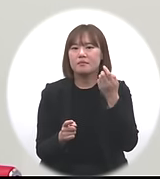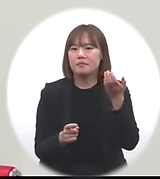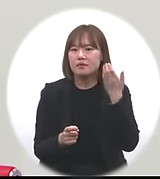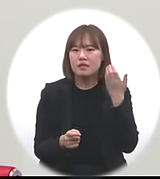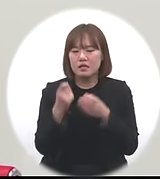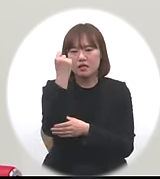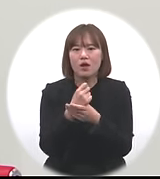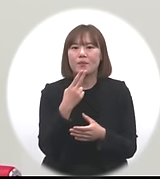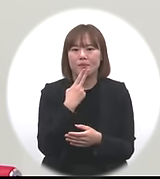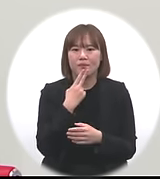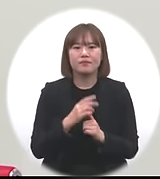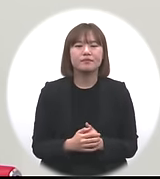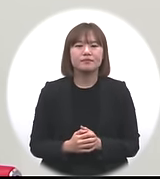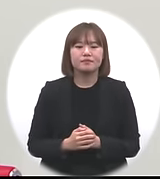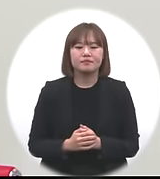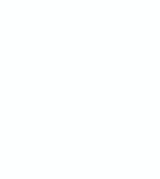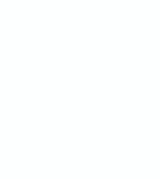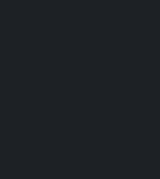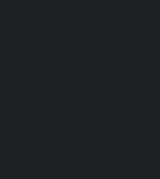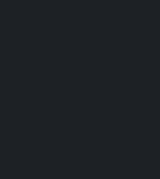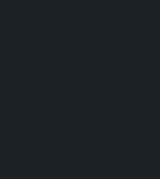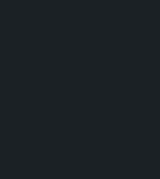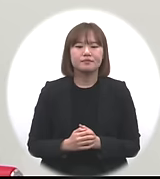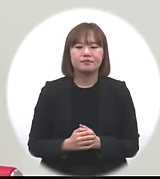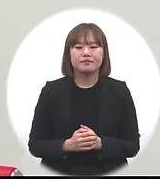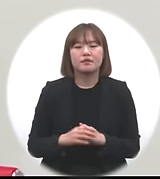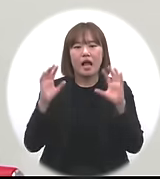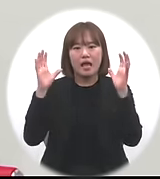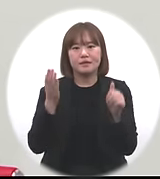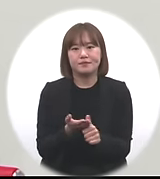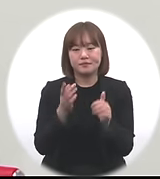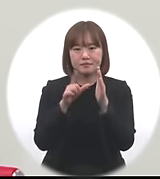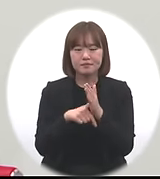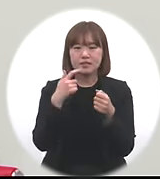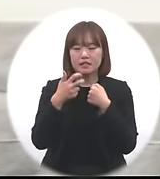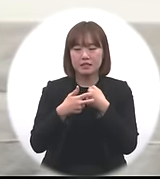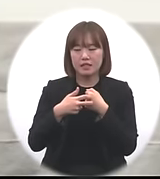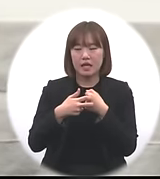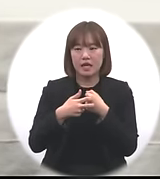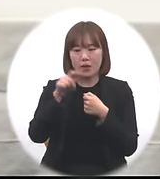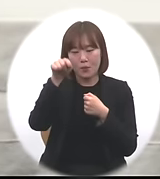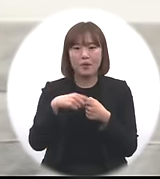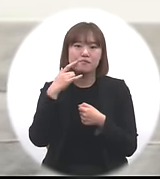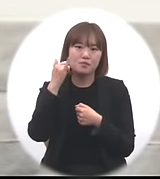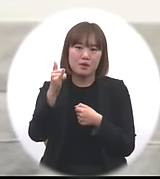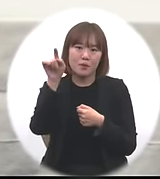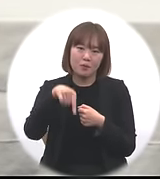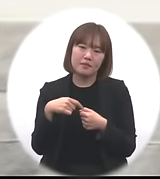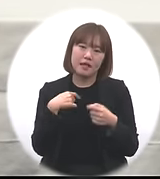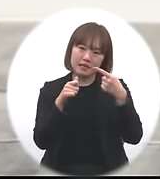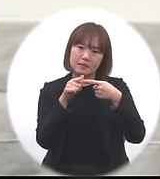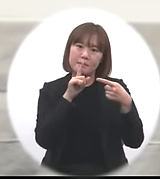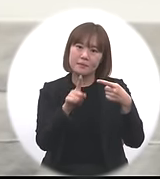되는 상황입니다. 그래야 맨 뒤에 어금니가 안 썩습니다. 애들 키우는 데 있어서 제가 치과에 오면 환자 보호자분들이나 애들한테 제일 먼저 하는